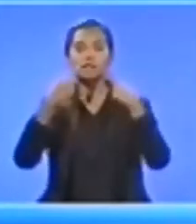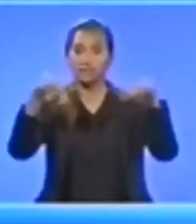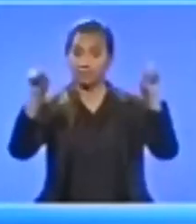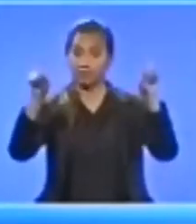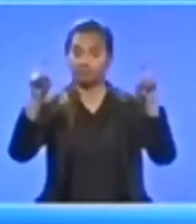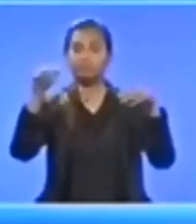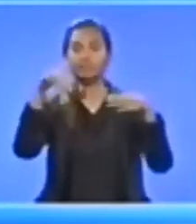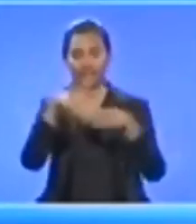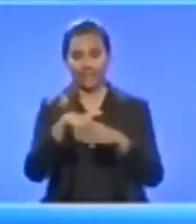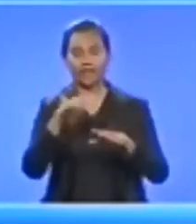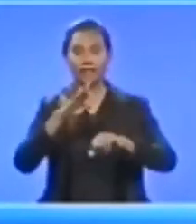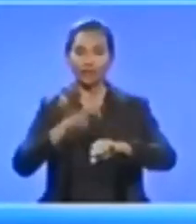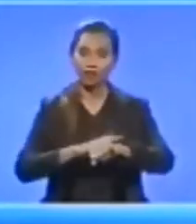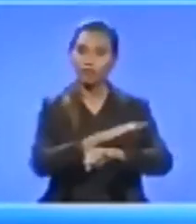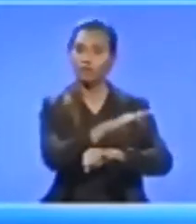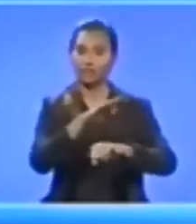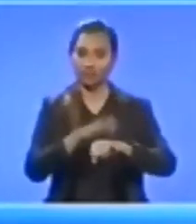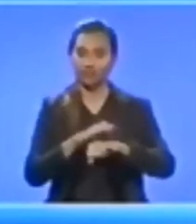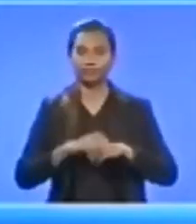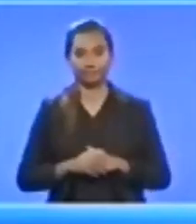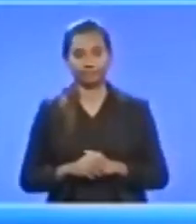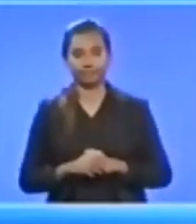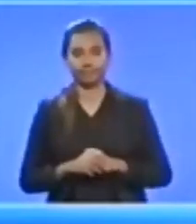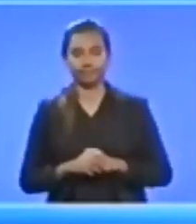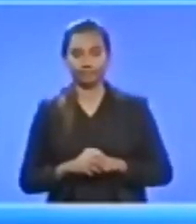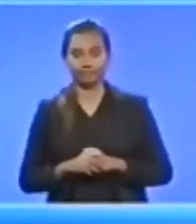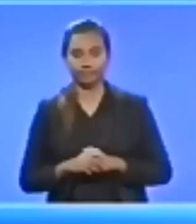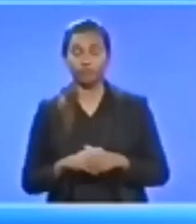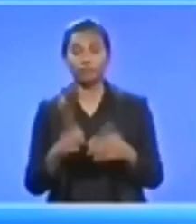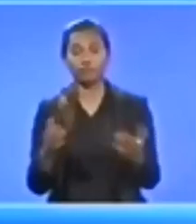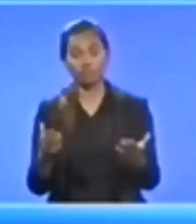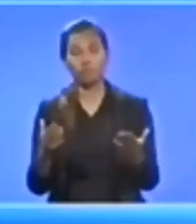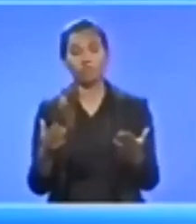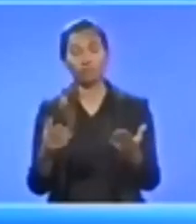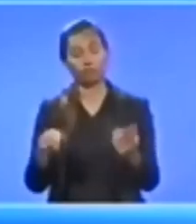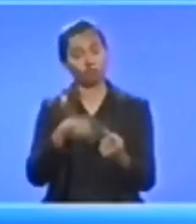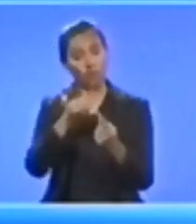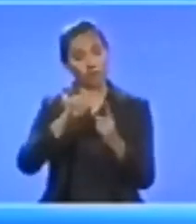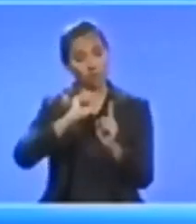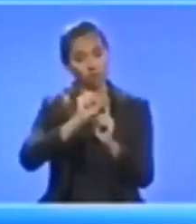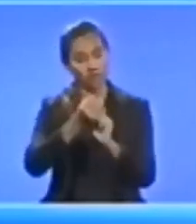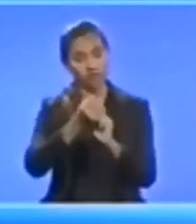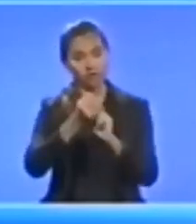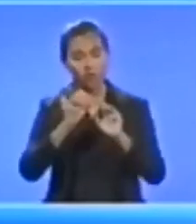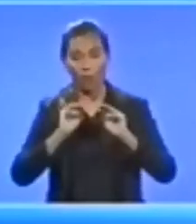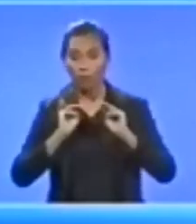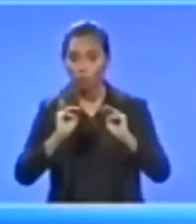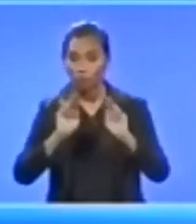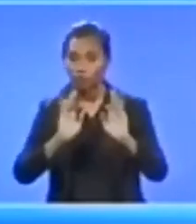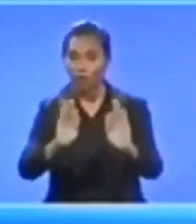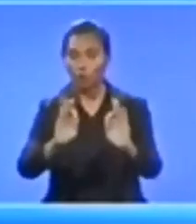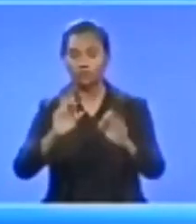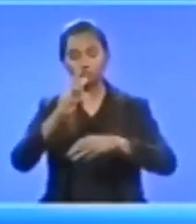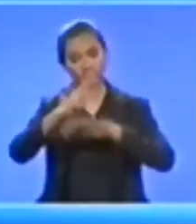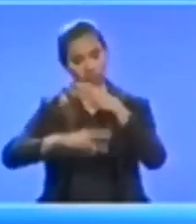Namun, sedang masyarakat kita bergerak maju, dunia turut pesat